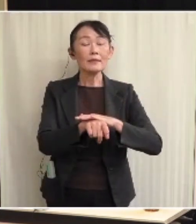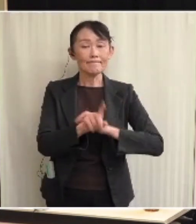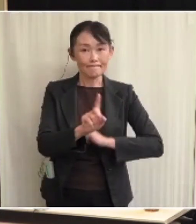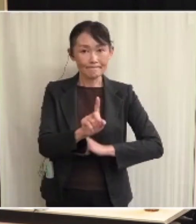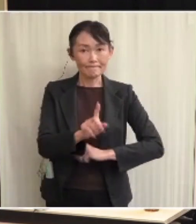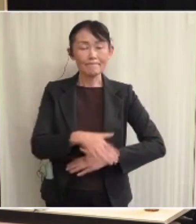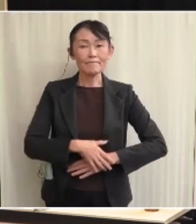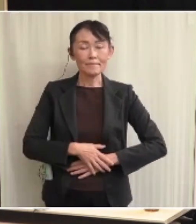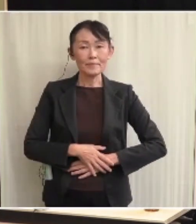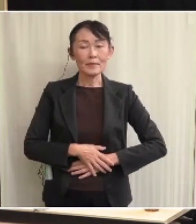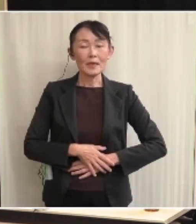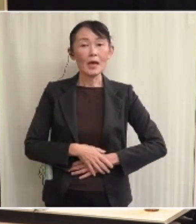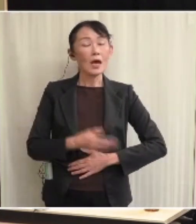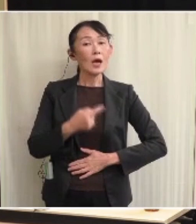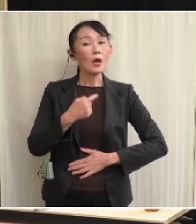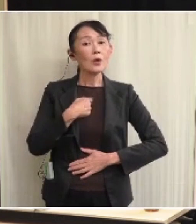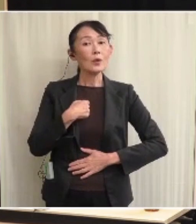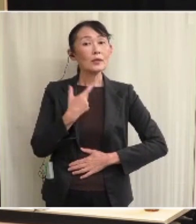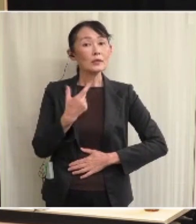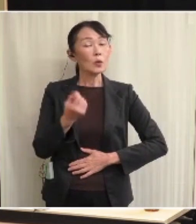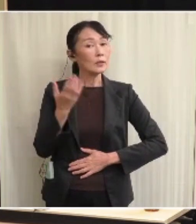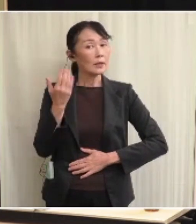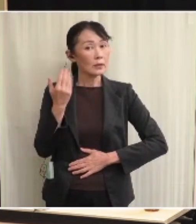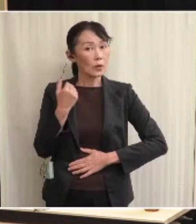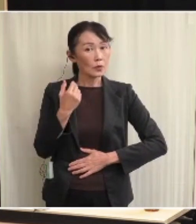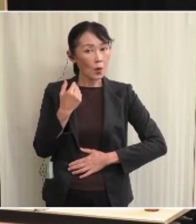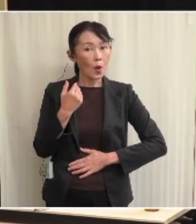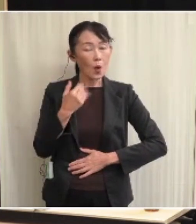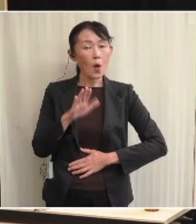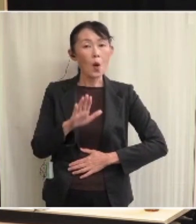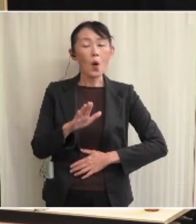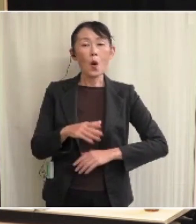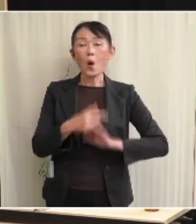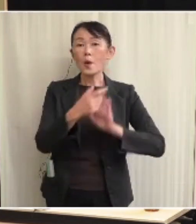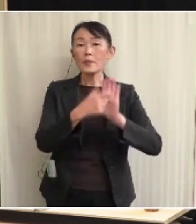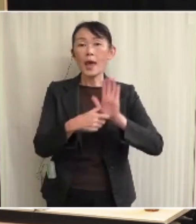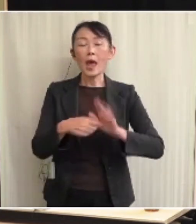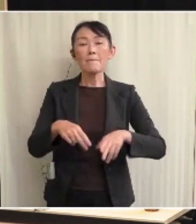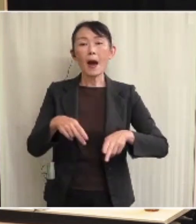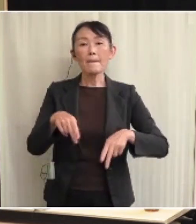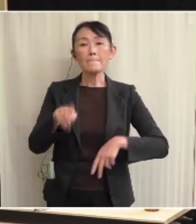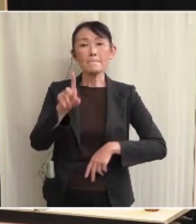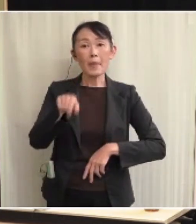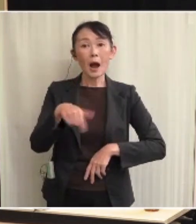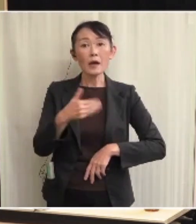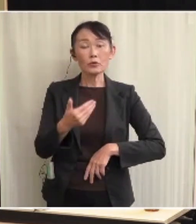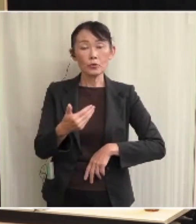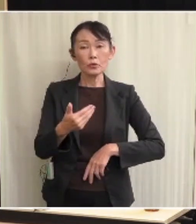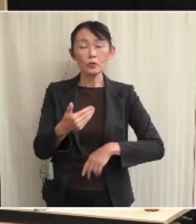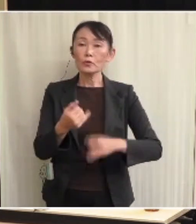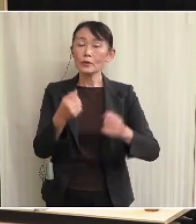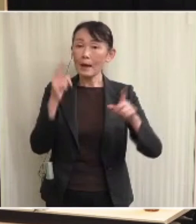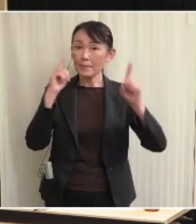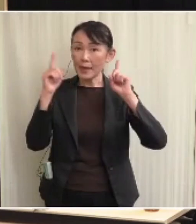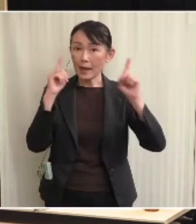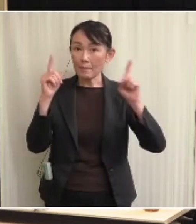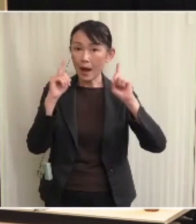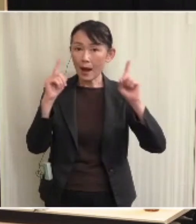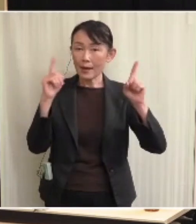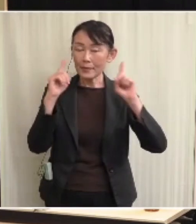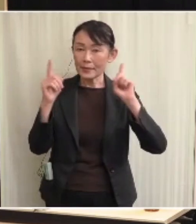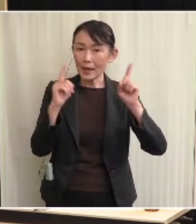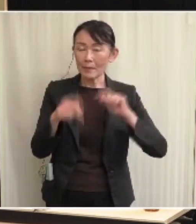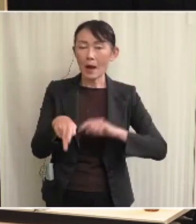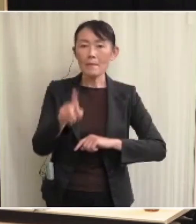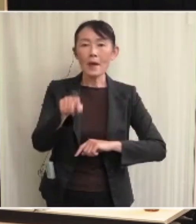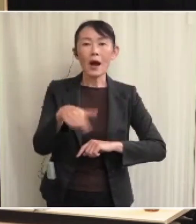私自分の口からそのテーマパークという話を差し上げたと思うんですが、アニメーションというのはその一種子どもたちにファンタ